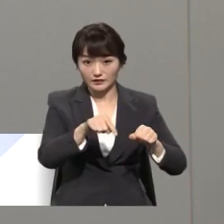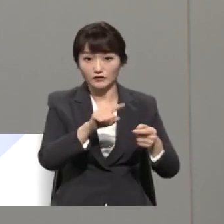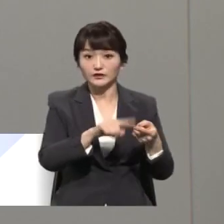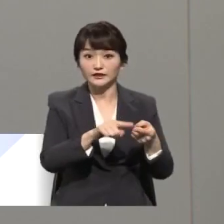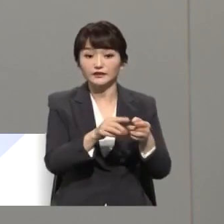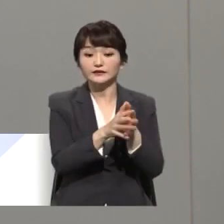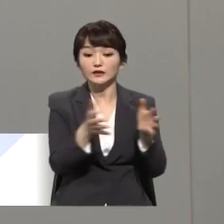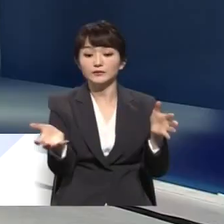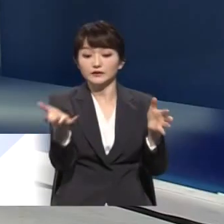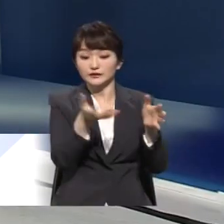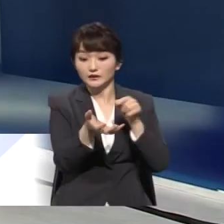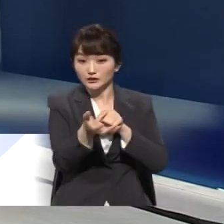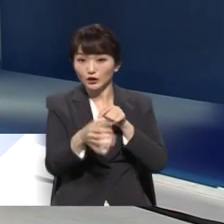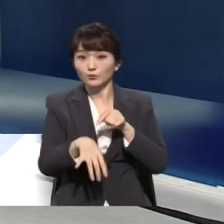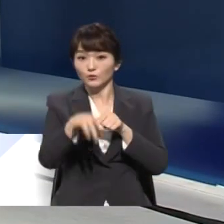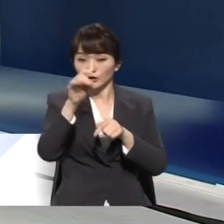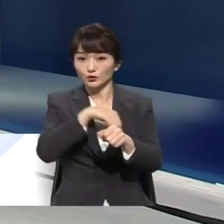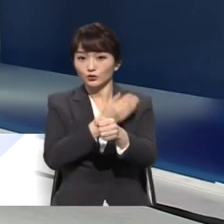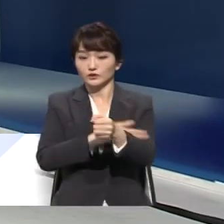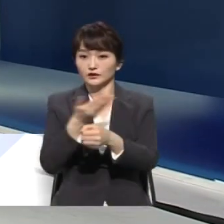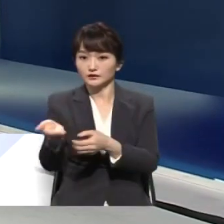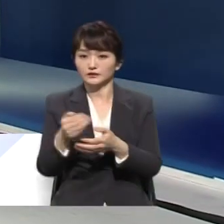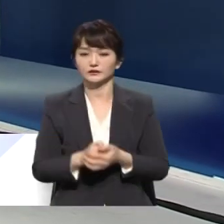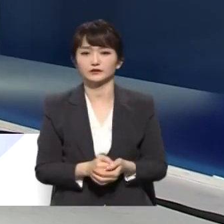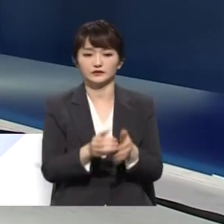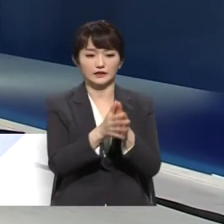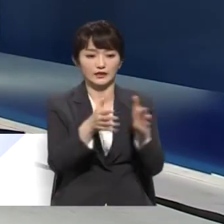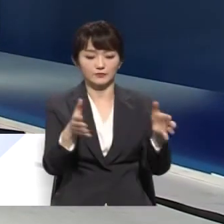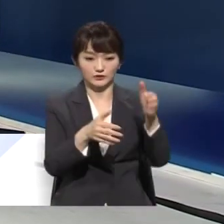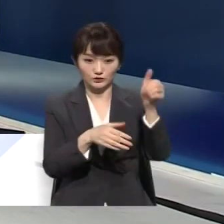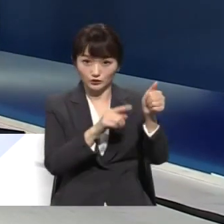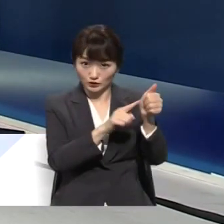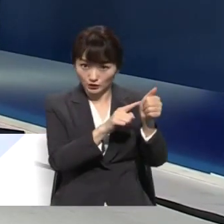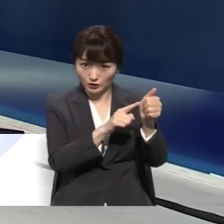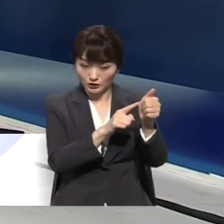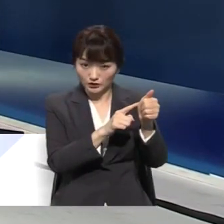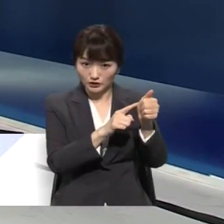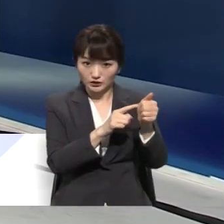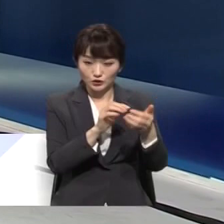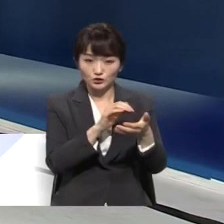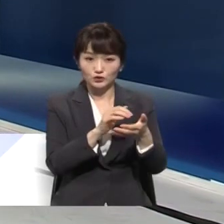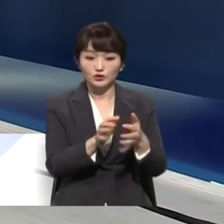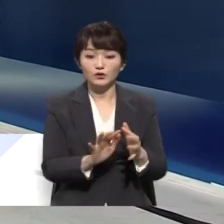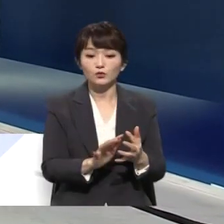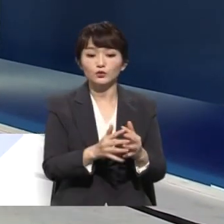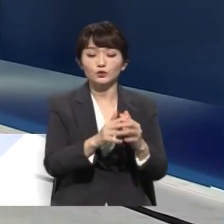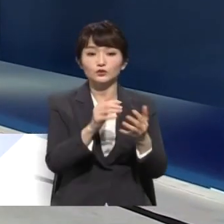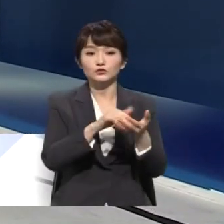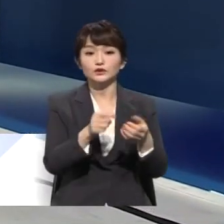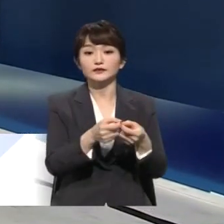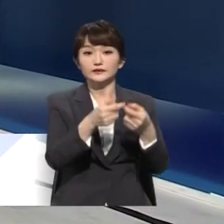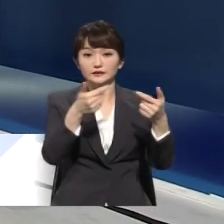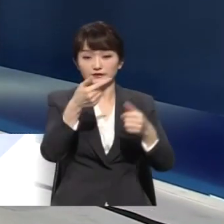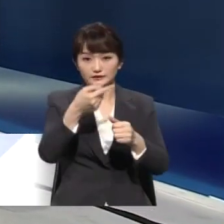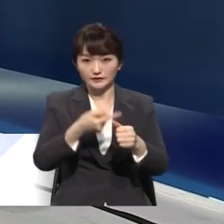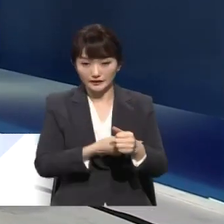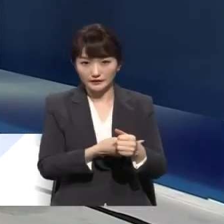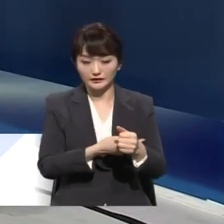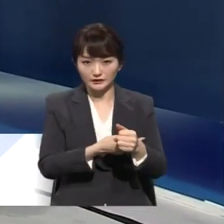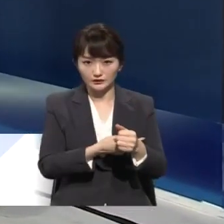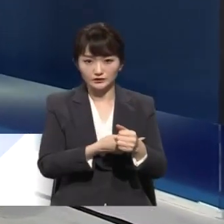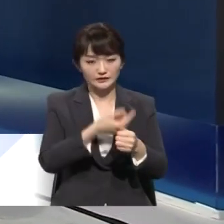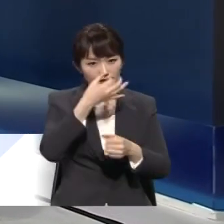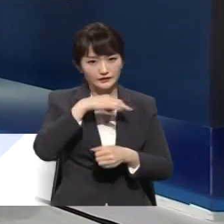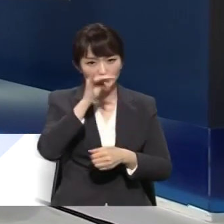주겠습니다 집주인은 용적률이 일어서 분양 숨이 높아지고 세입자는 우선 분양권을 같고 나머지